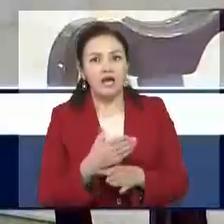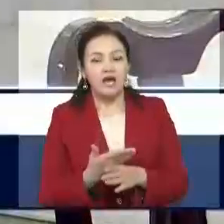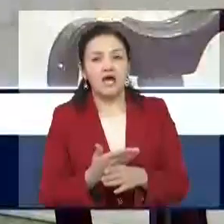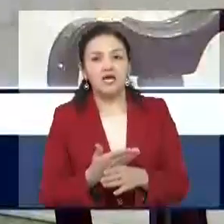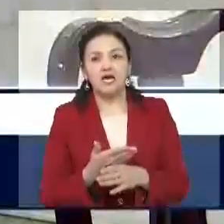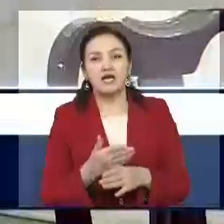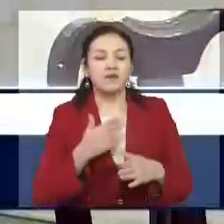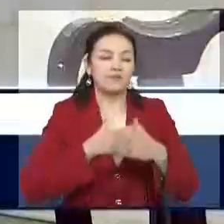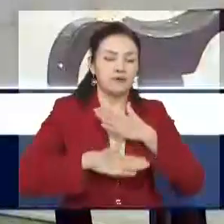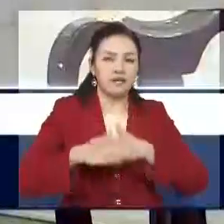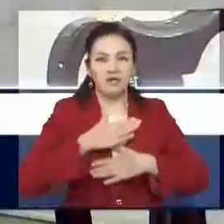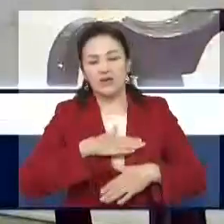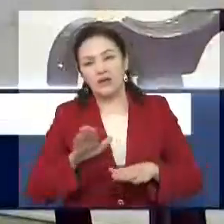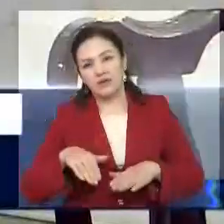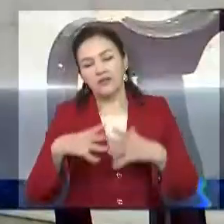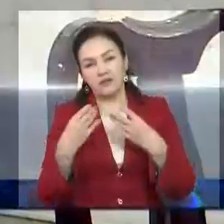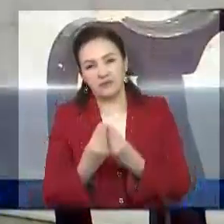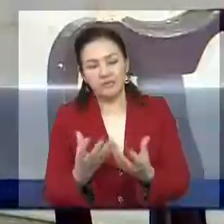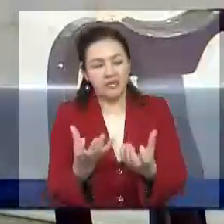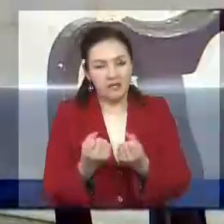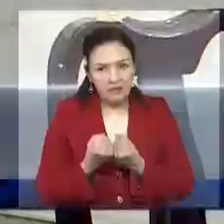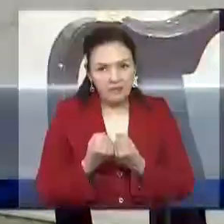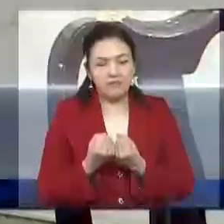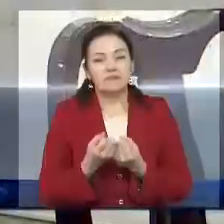ақшасына рахаттанып, сосын өзінің семьясына сұрайды.